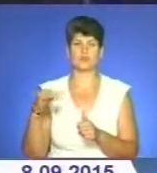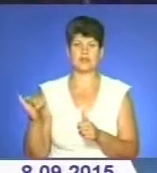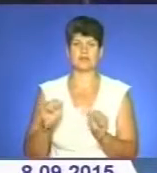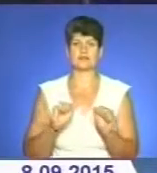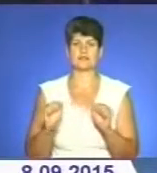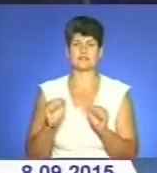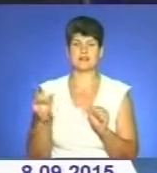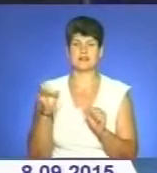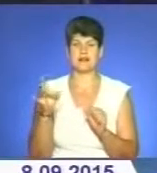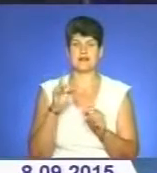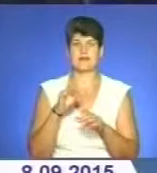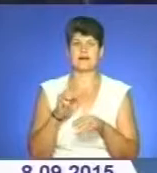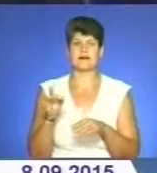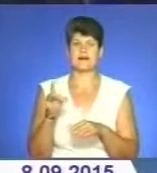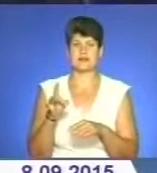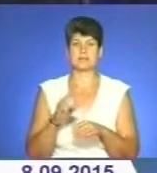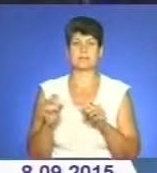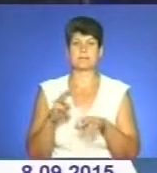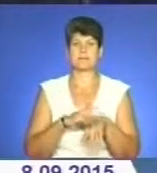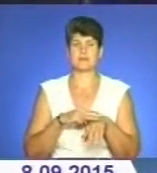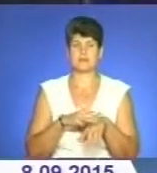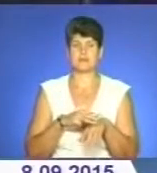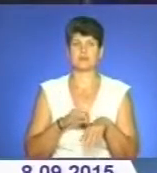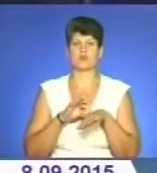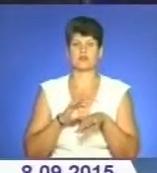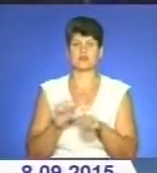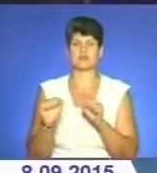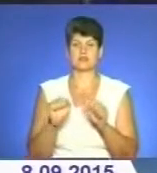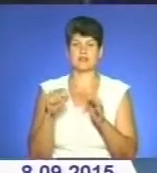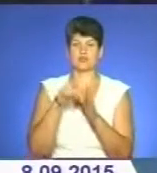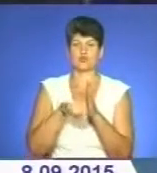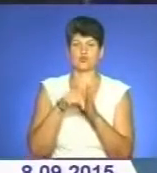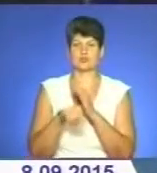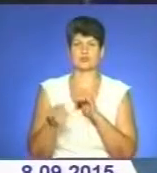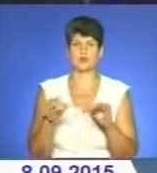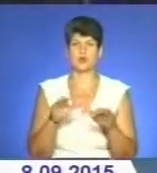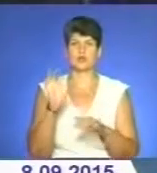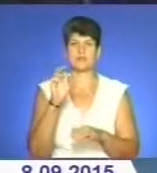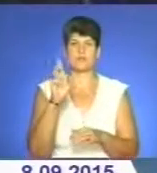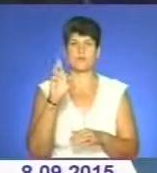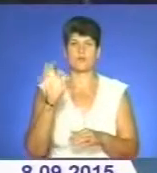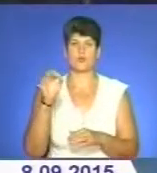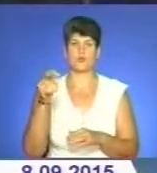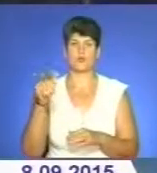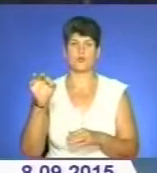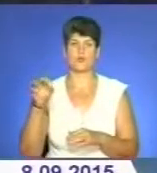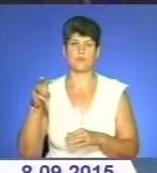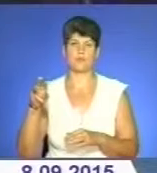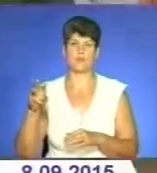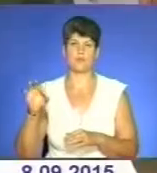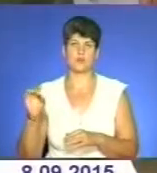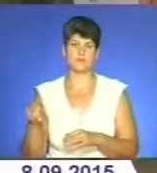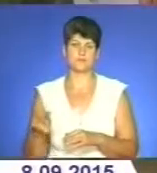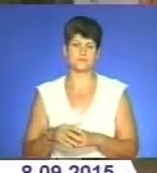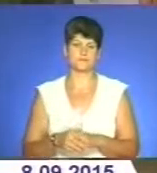складом райвідділу міліції провів керівник обласного управління внутрішніх справ Олександр Богомол. Подробиці у сюжеті.